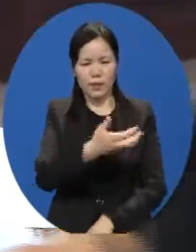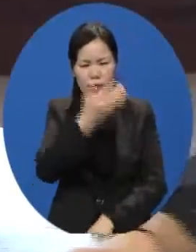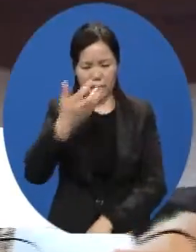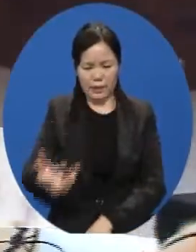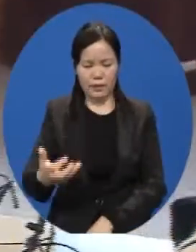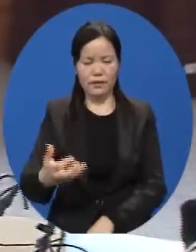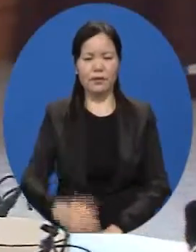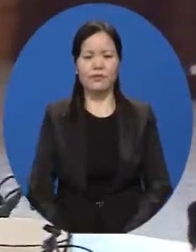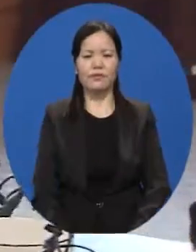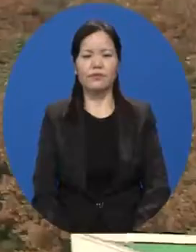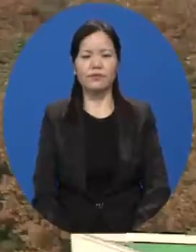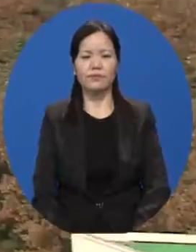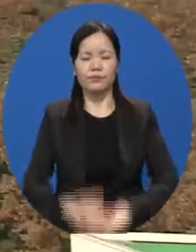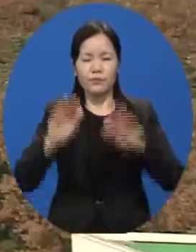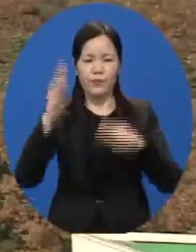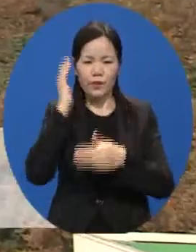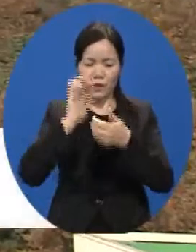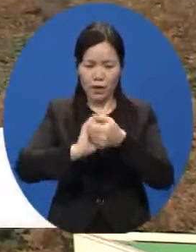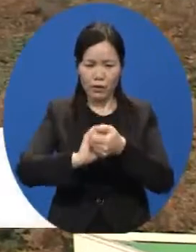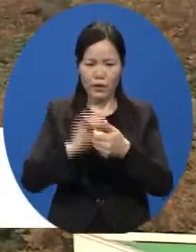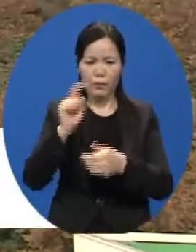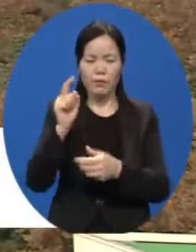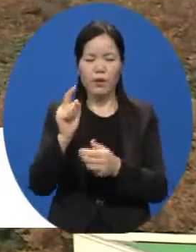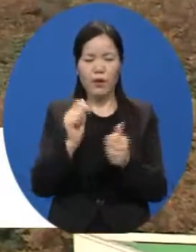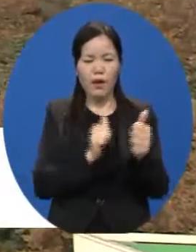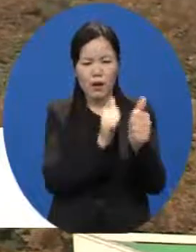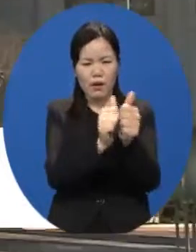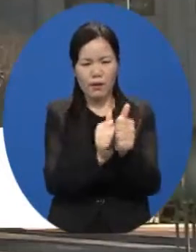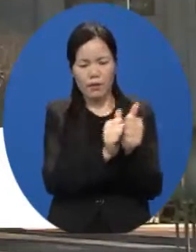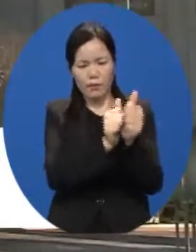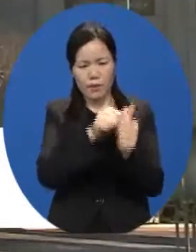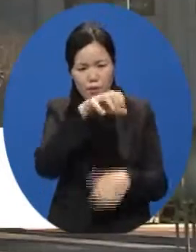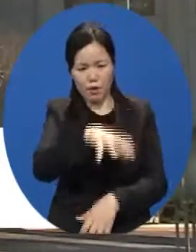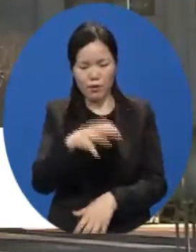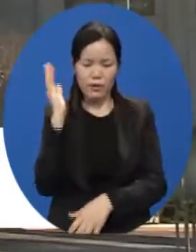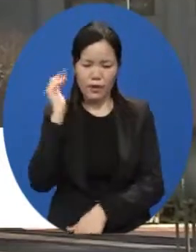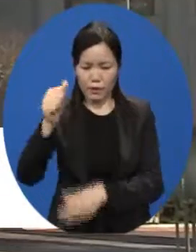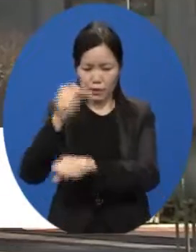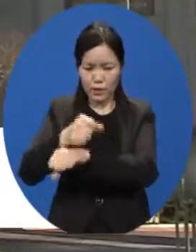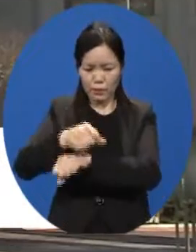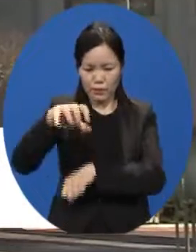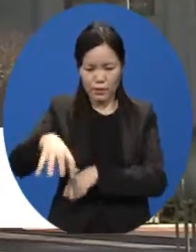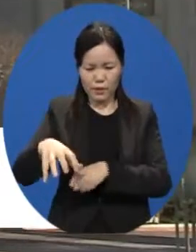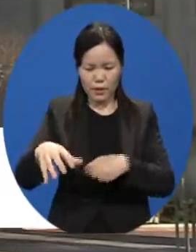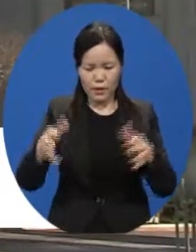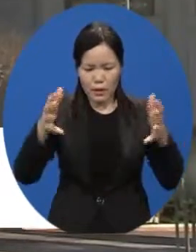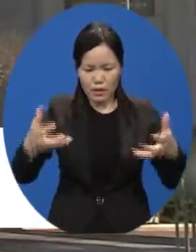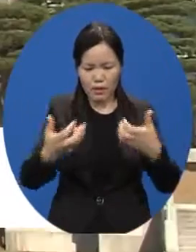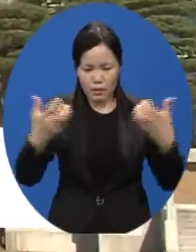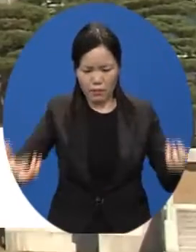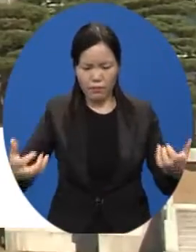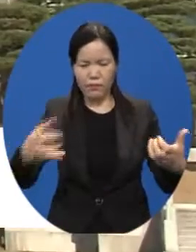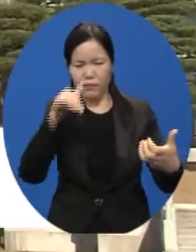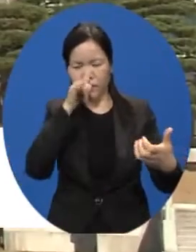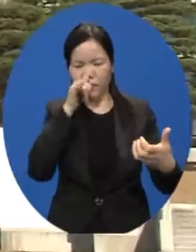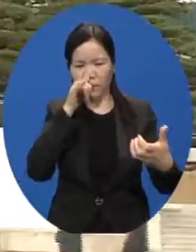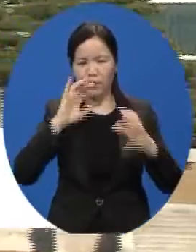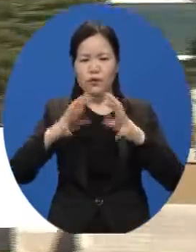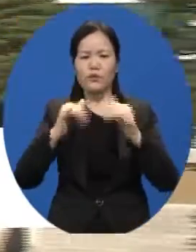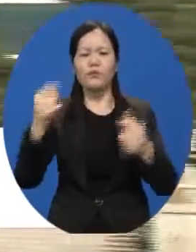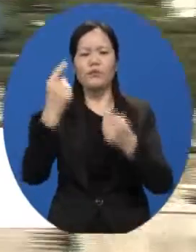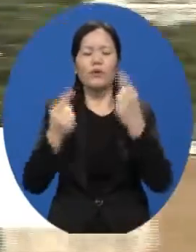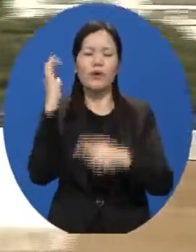이전한다는 겁니다. 현재 청와대는 비서동에서 대통령 집무실까지 상당한 시간이 소요되는 등